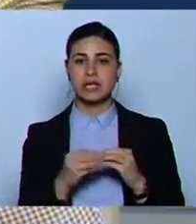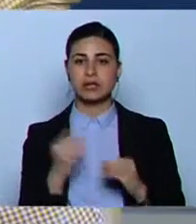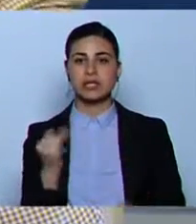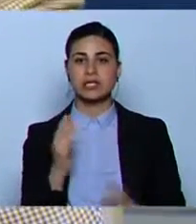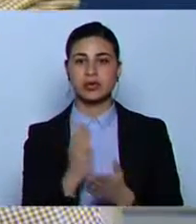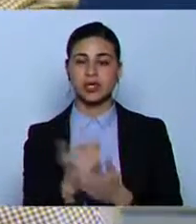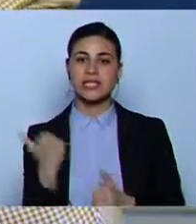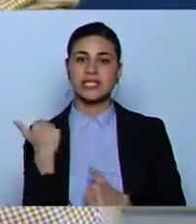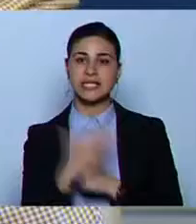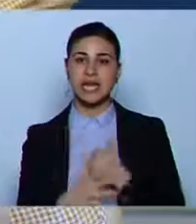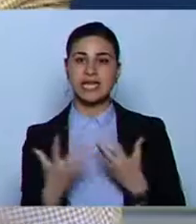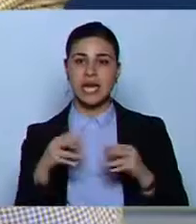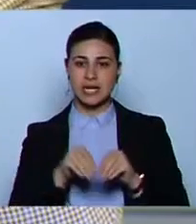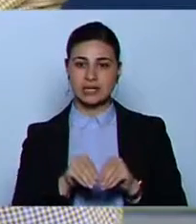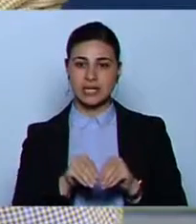მივდივართ,